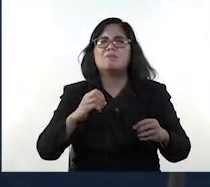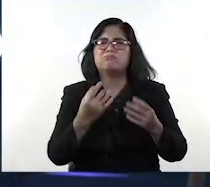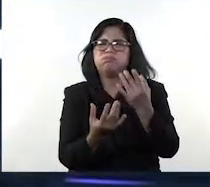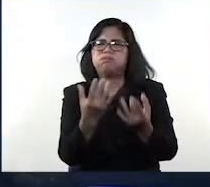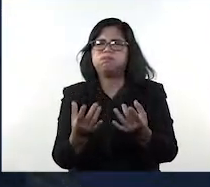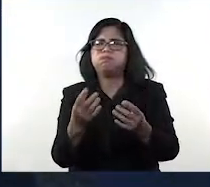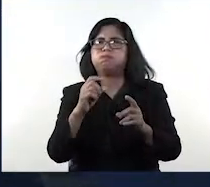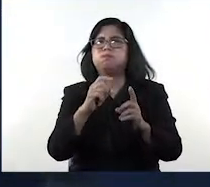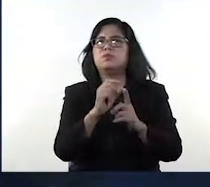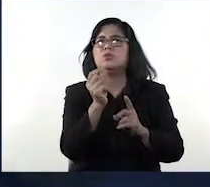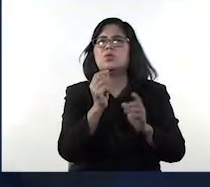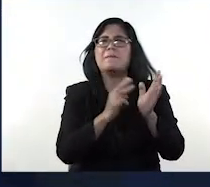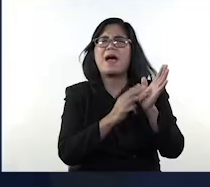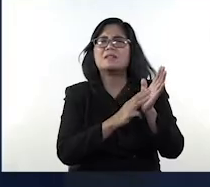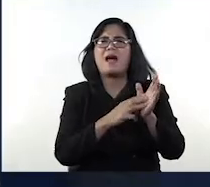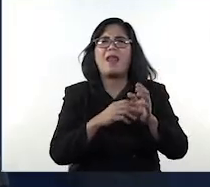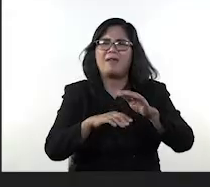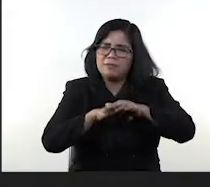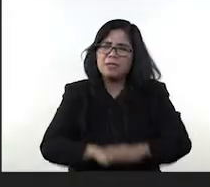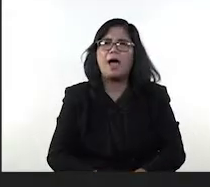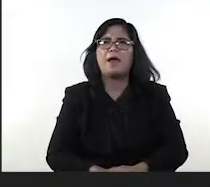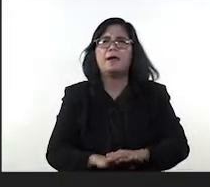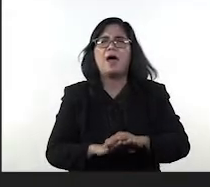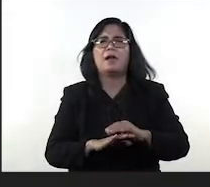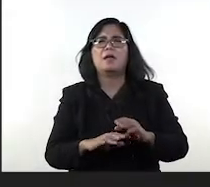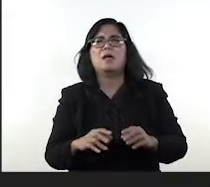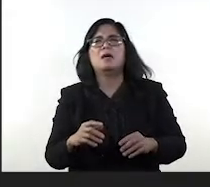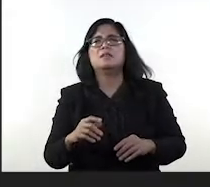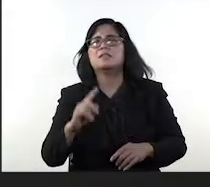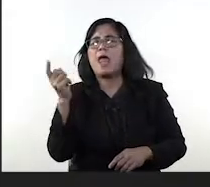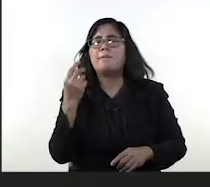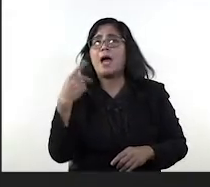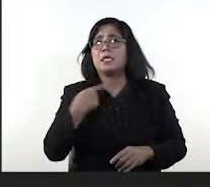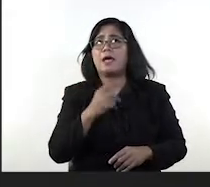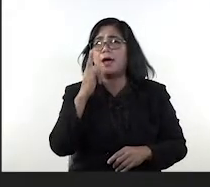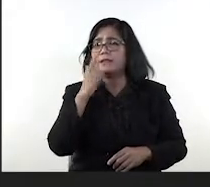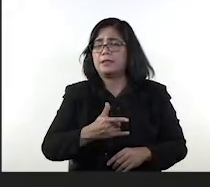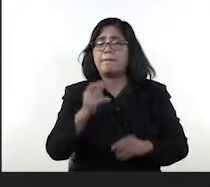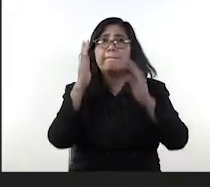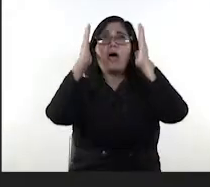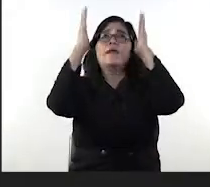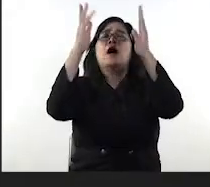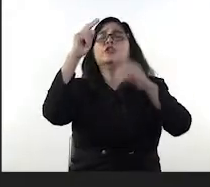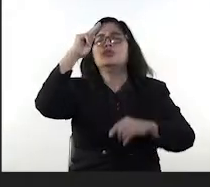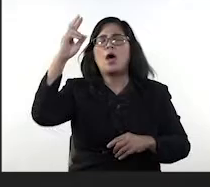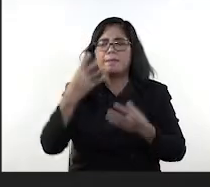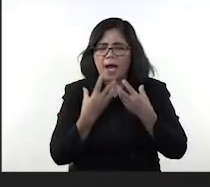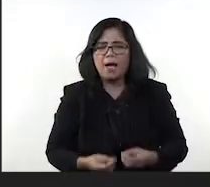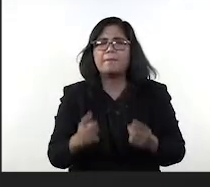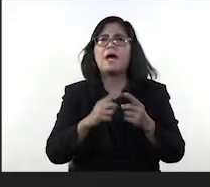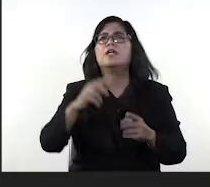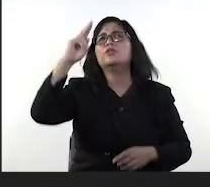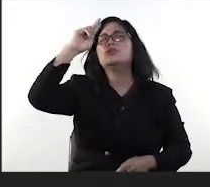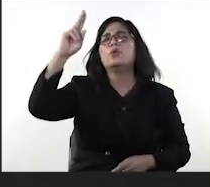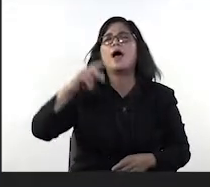meskipun jalan kita sedang penuh dengan tekanan tetapi selama kita memandang Tuhan selama kita tak berharap kepadaNya